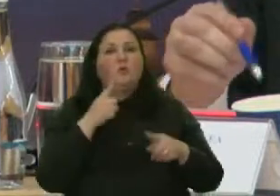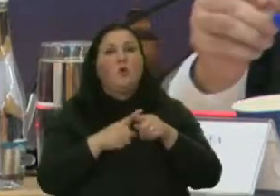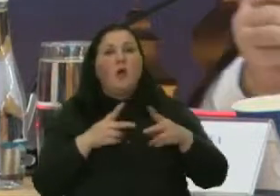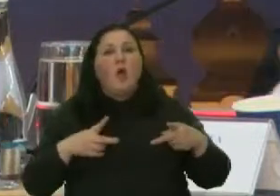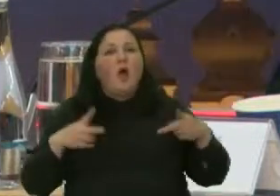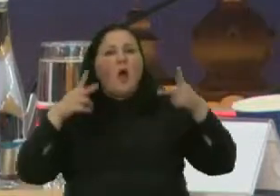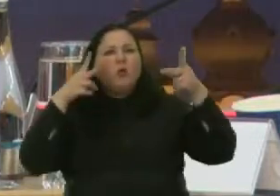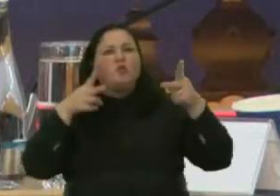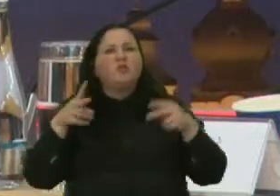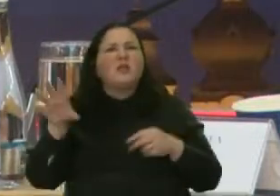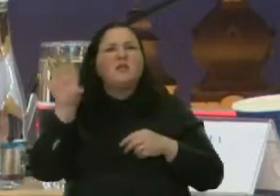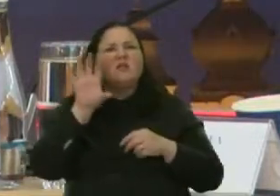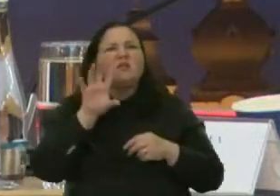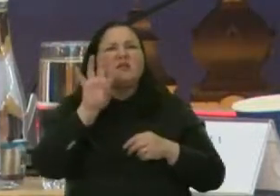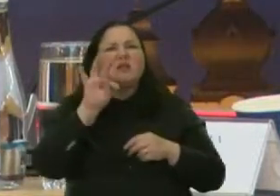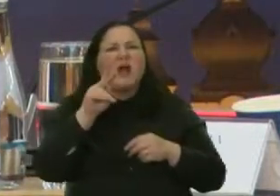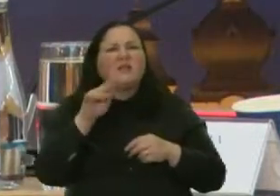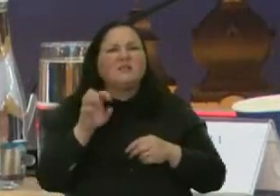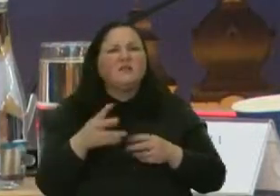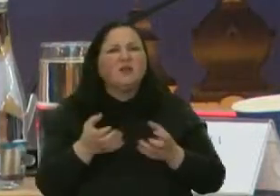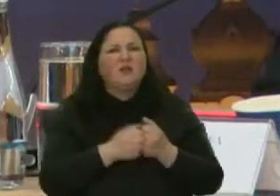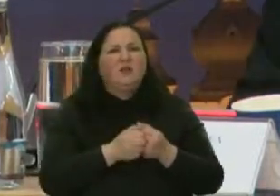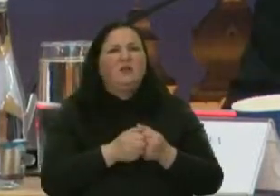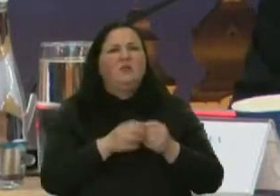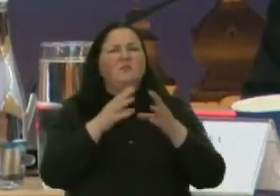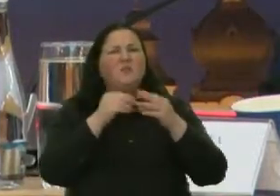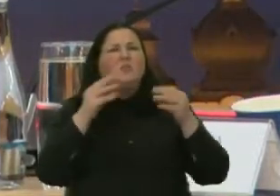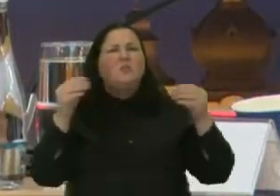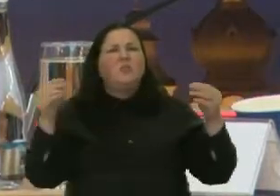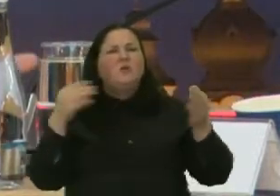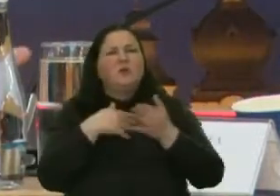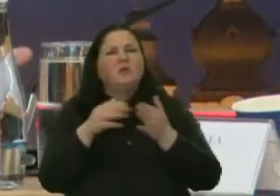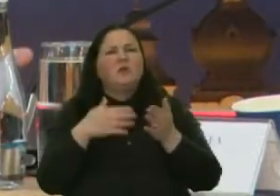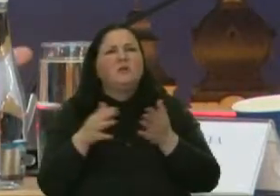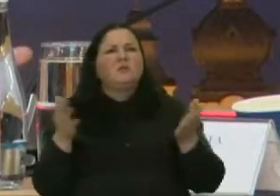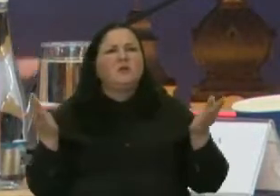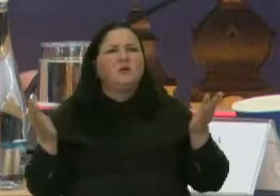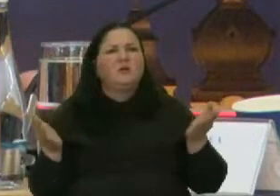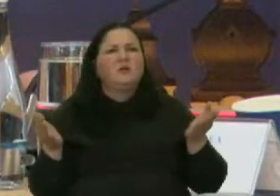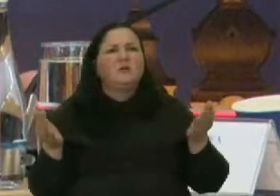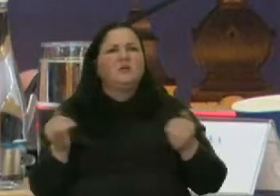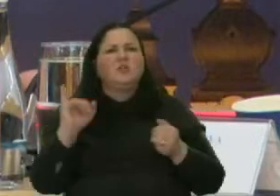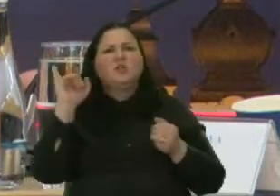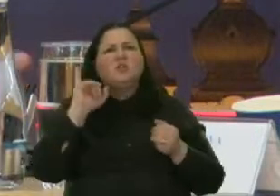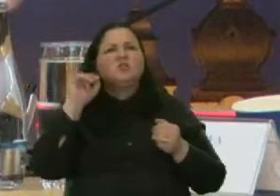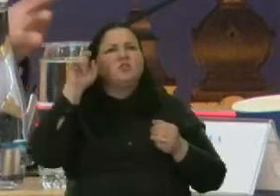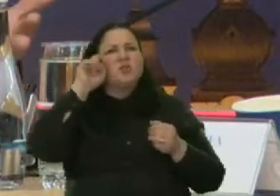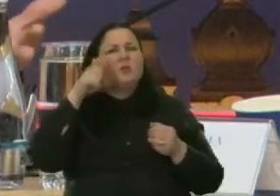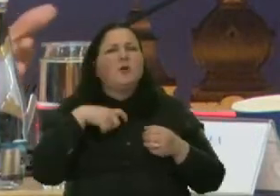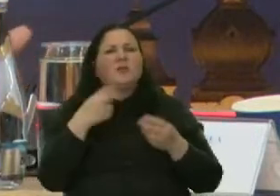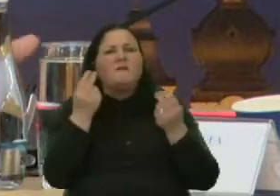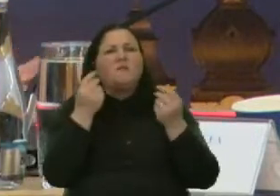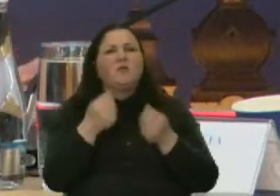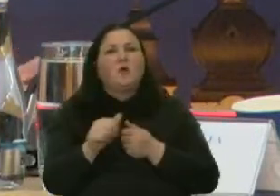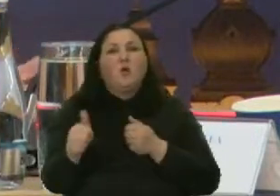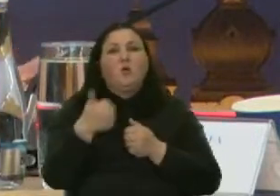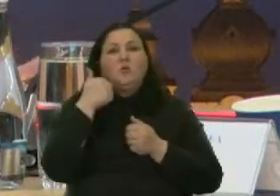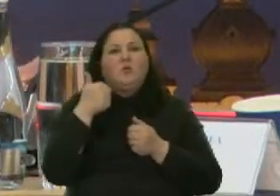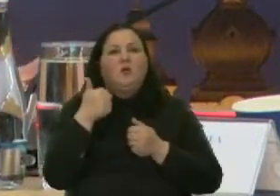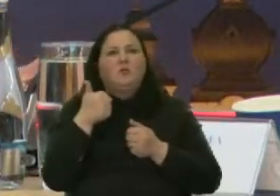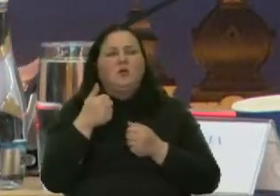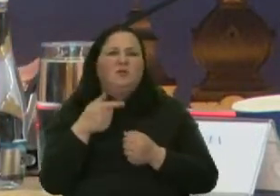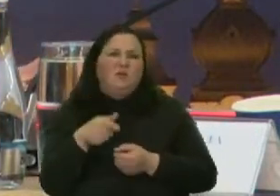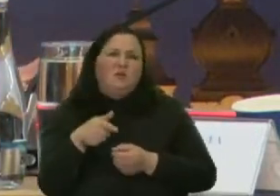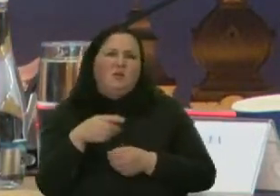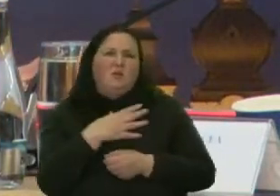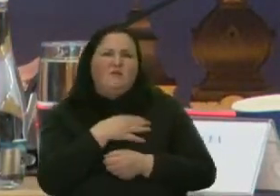1,2 miliarde de euro și vreo 700 de milioane de euro pentru centura CC Apahida Cine crede că putea finanțat dintr o dată în vremuri de criză